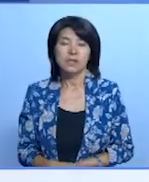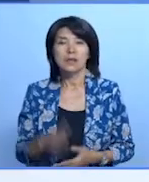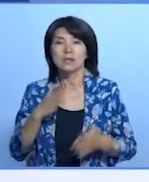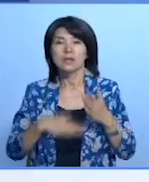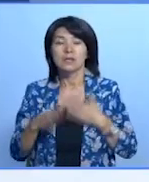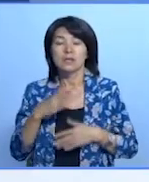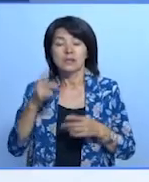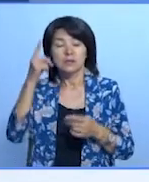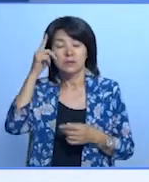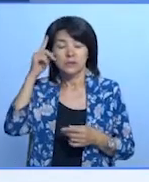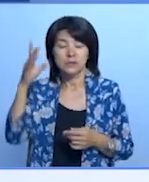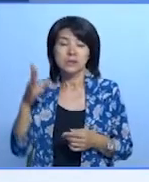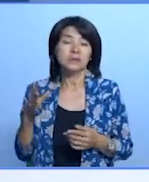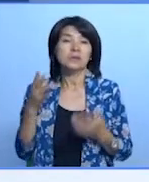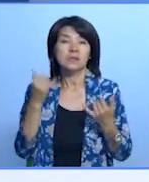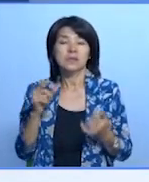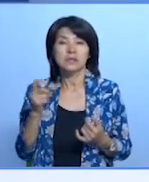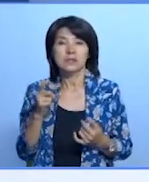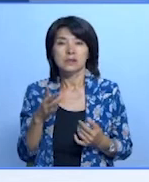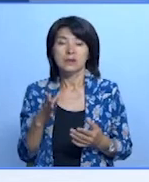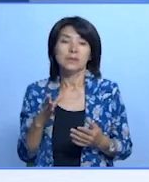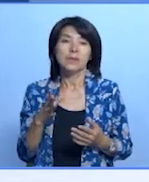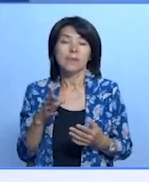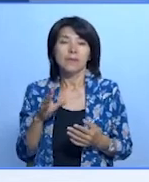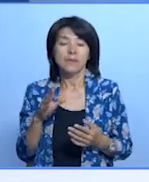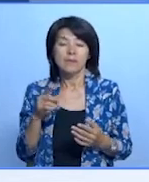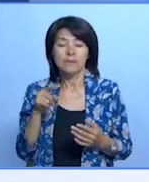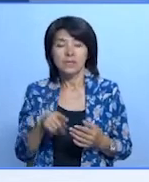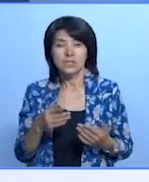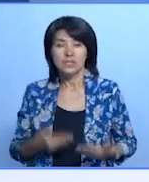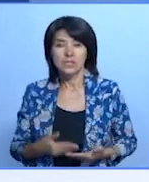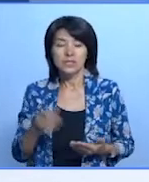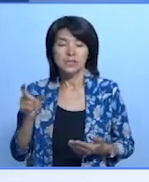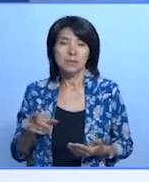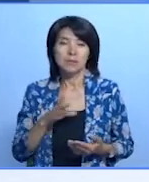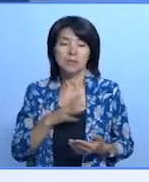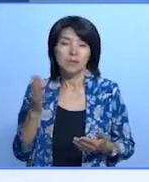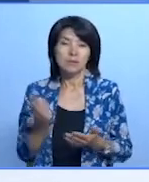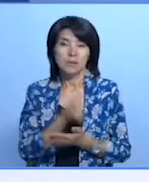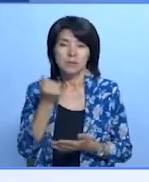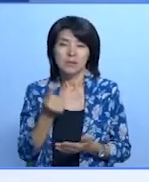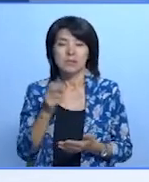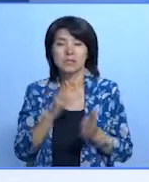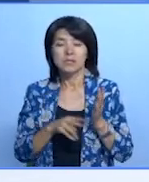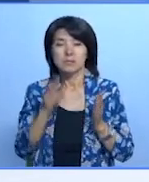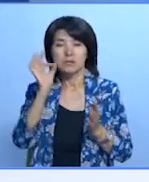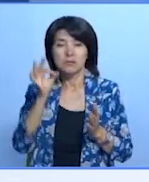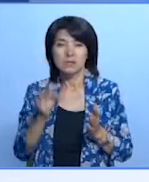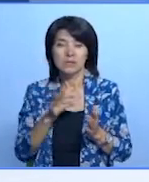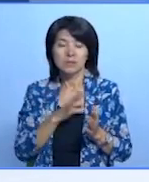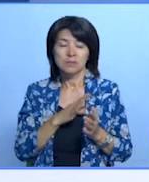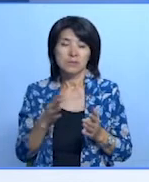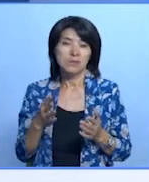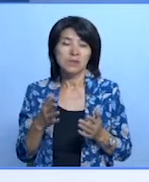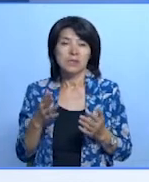Радостное известие пришло из Экибастуза. Местная жительница победила пневмонию, несмотря на то, что более 70% легких были поражены.